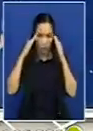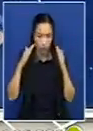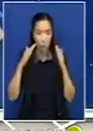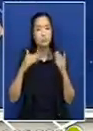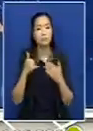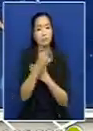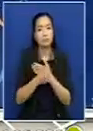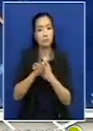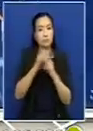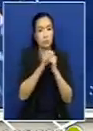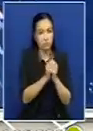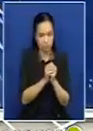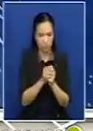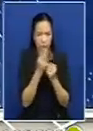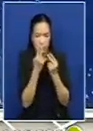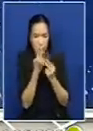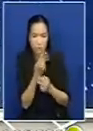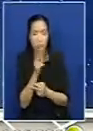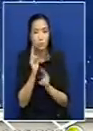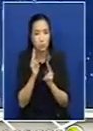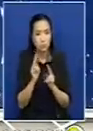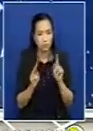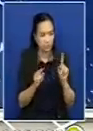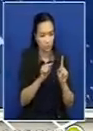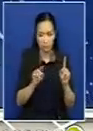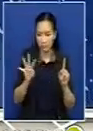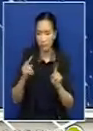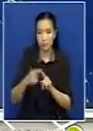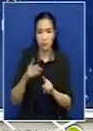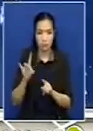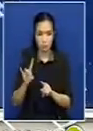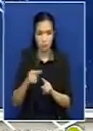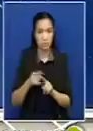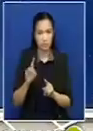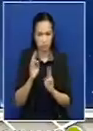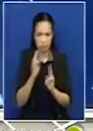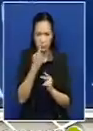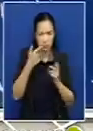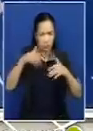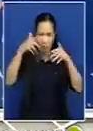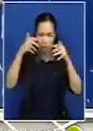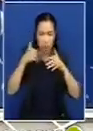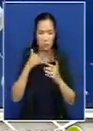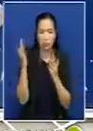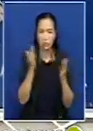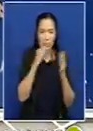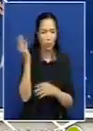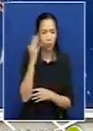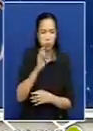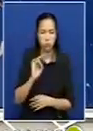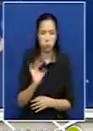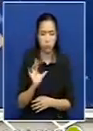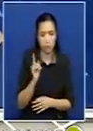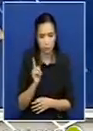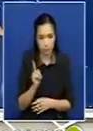ของพื้นที่ประเทศจีนก็ต้องเฝ้าระวังในช่วงของ1ถึง4สิงหาคมนี้นะครับเพราะว่าจะทำให้เกิดฝนตกหนักรวมถึงลมกระโชกแรงครับนอกจ